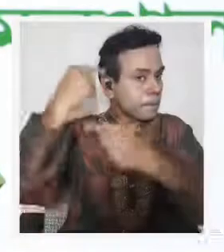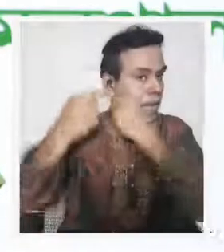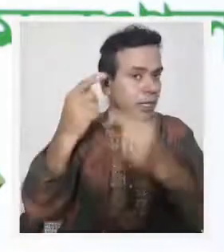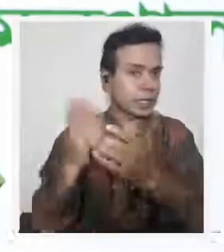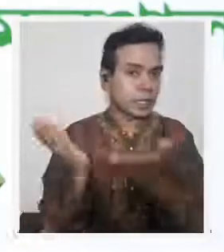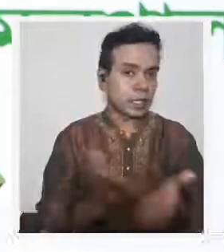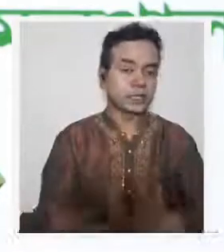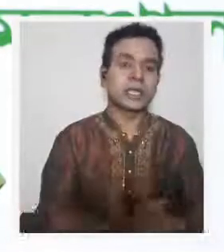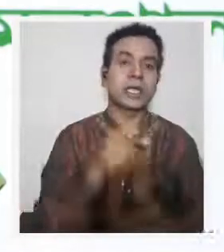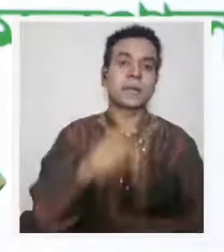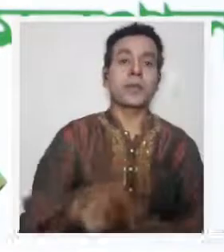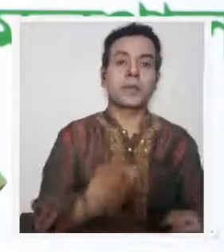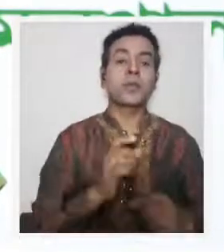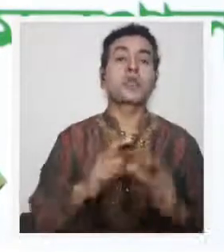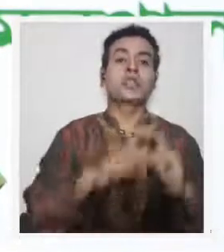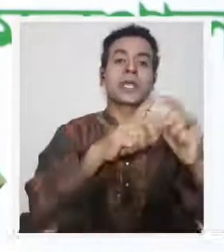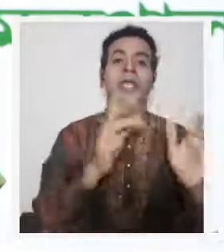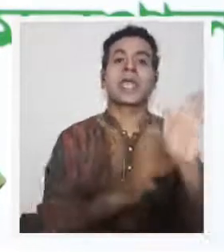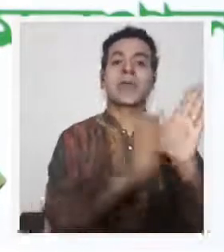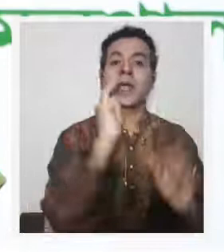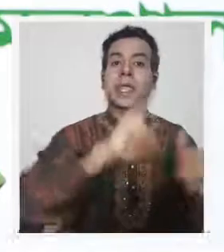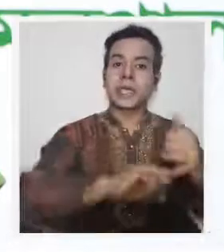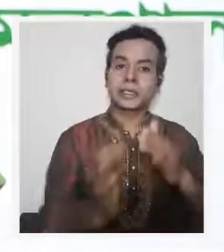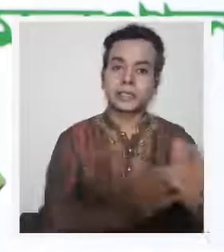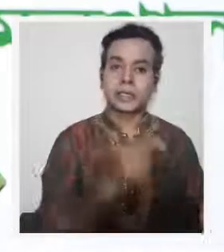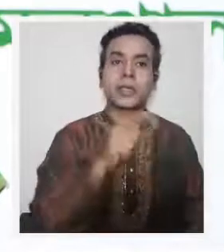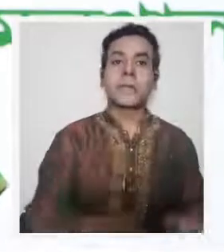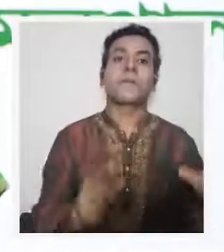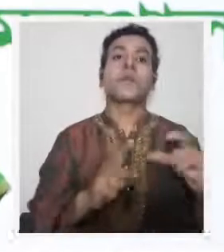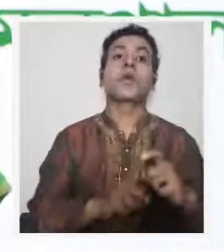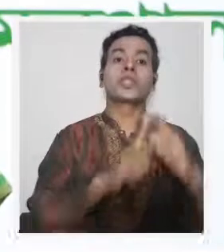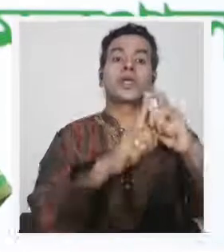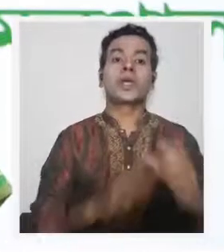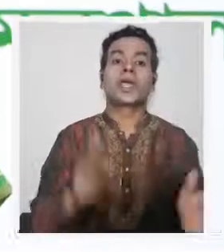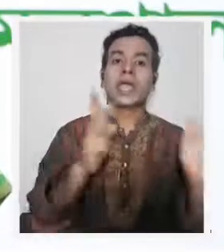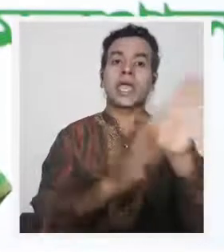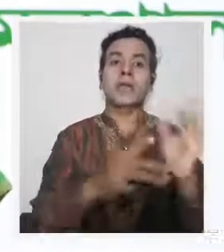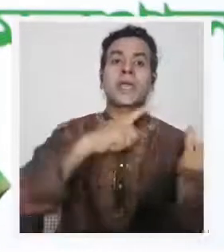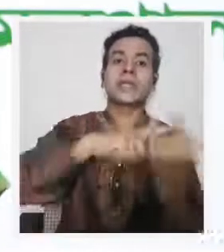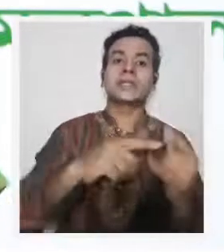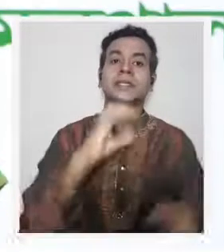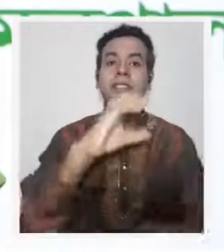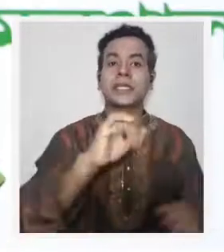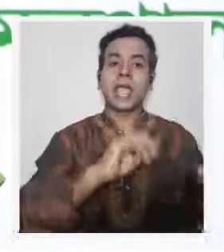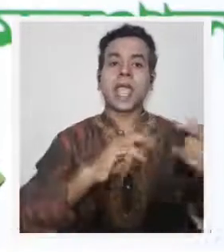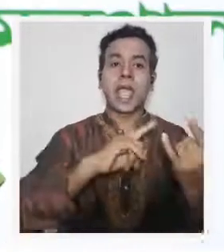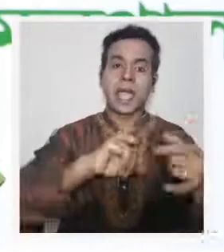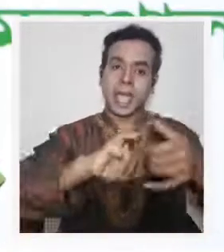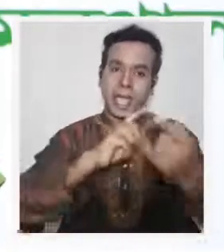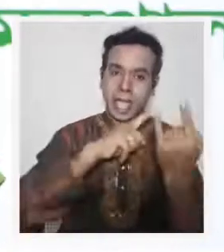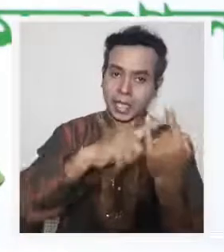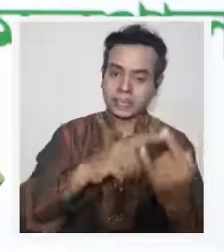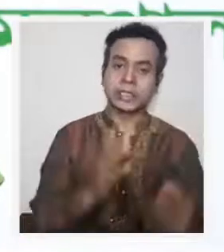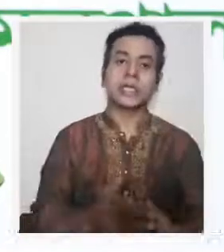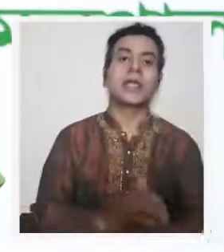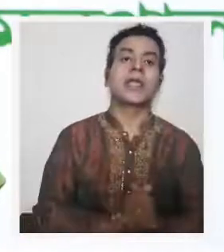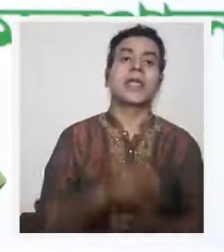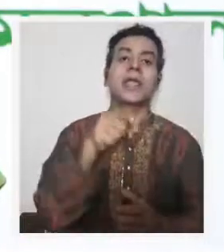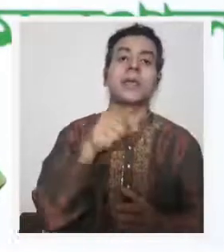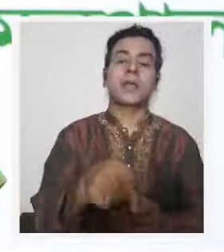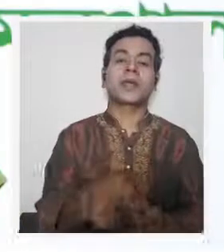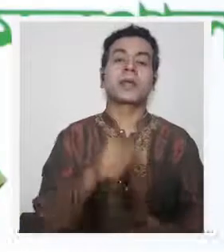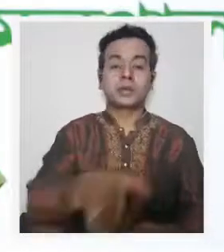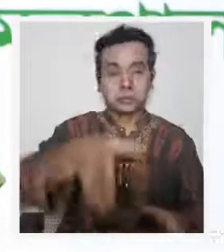এবং পরিচালক প্ল্যানিং ও গবেষণা, এবং আমার সাথে আছেন পরিচালক এমআইএস, পরিচালক